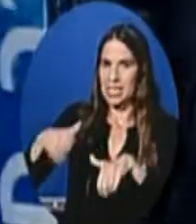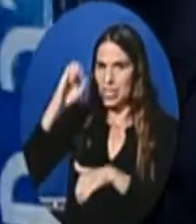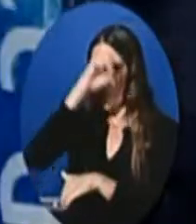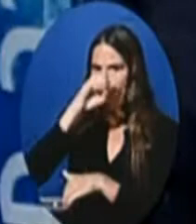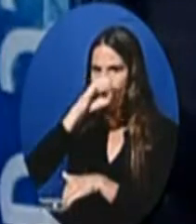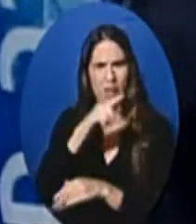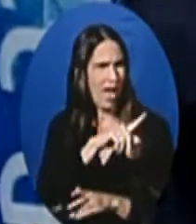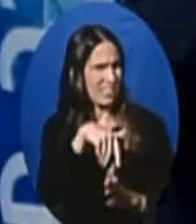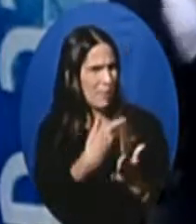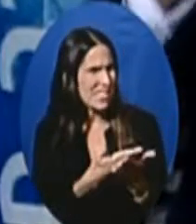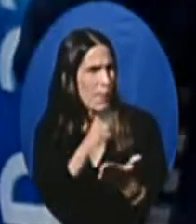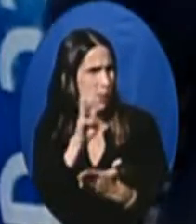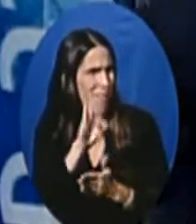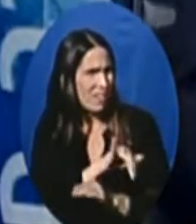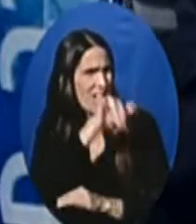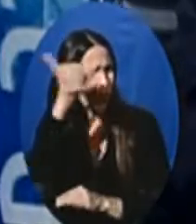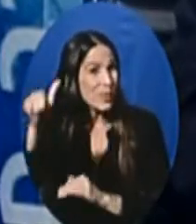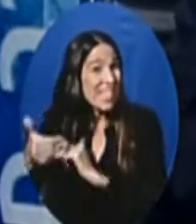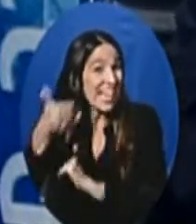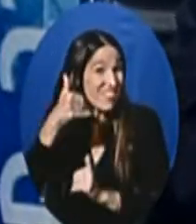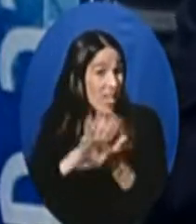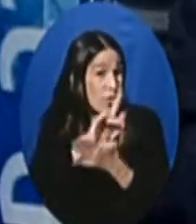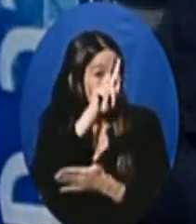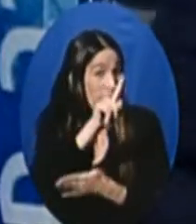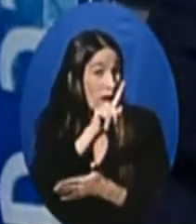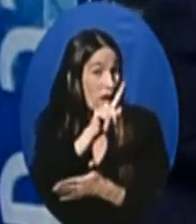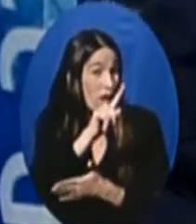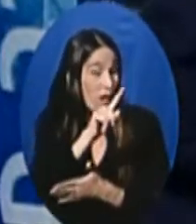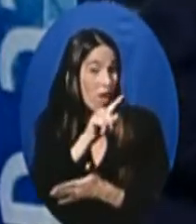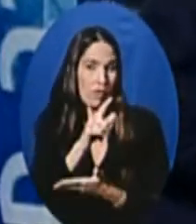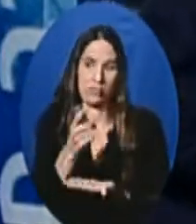מציע שבנימין נתניהו ייסע לשם לפני נובמבר?